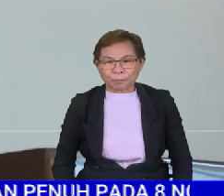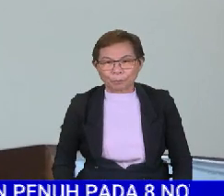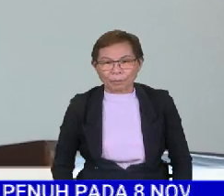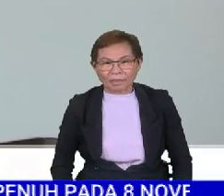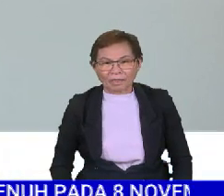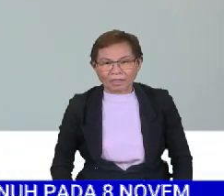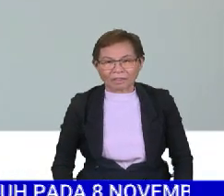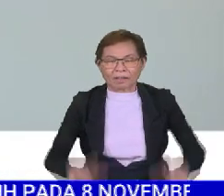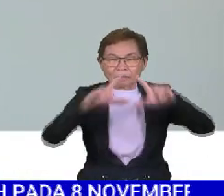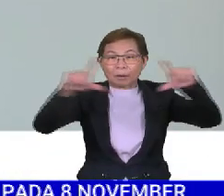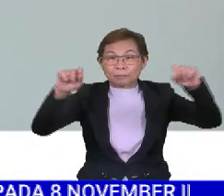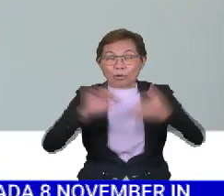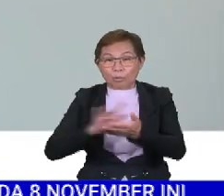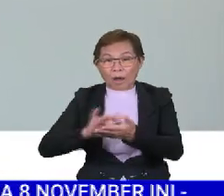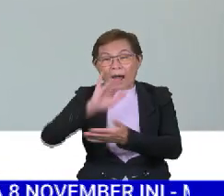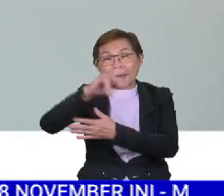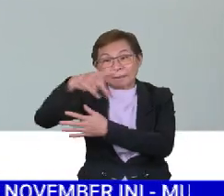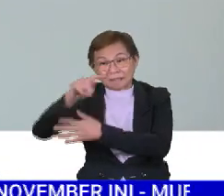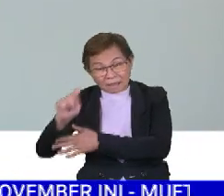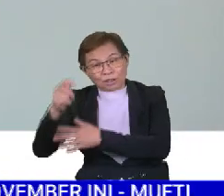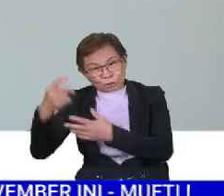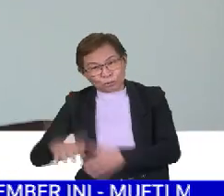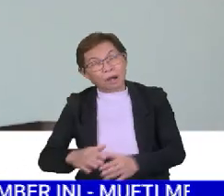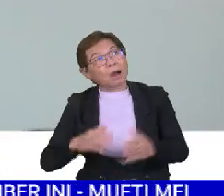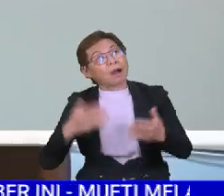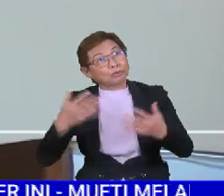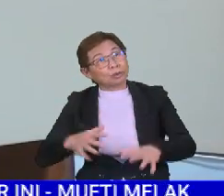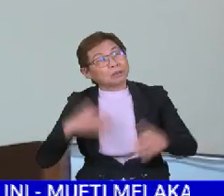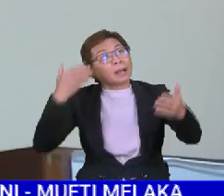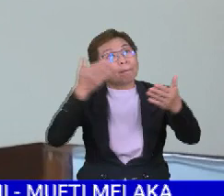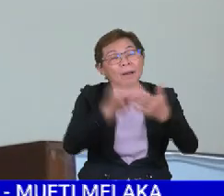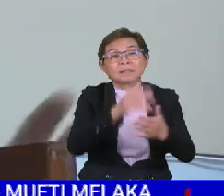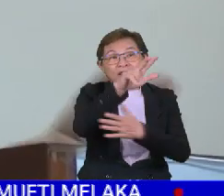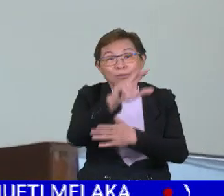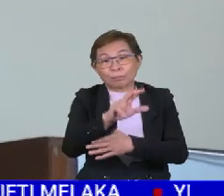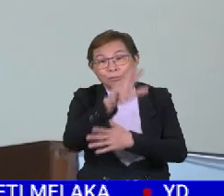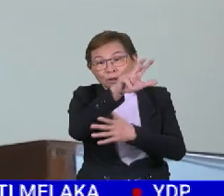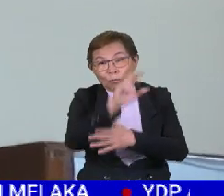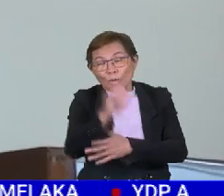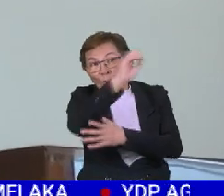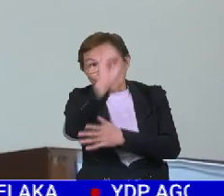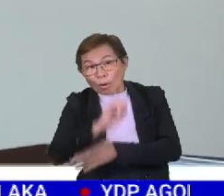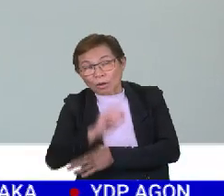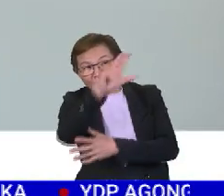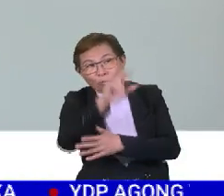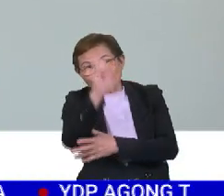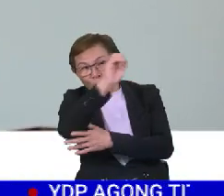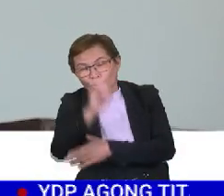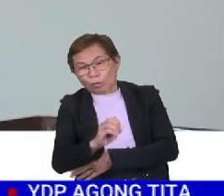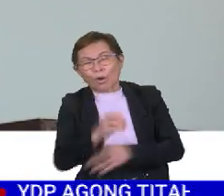Pengagihan peranti siswa di IPT kini telah mencapai 32% daripada jumlah yang